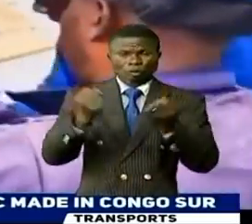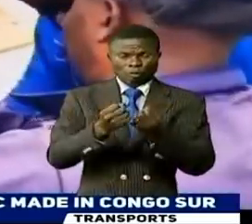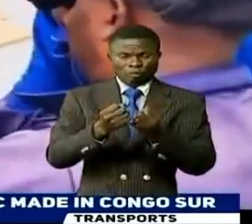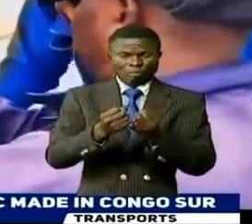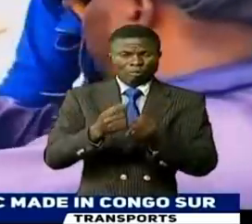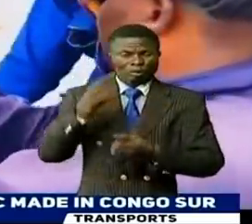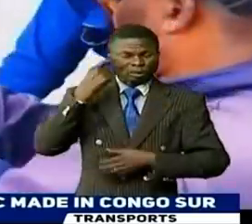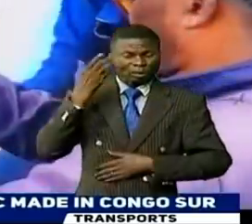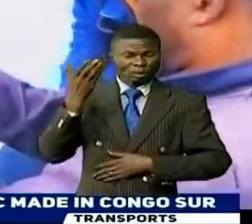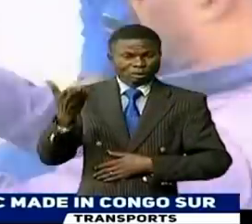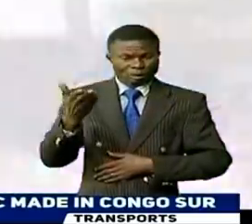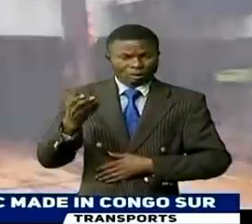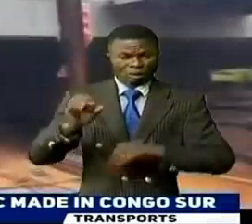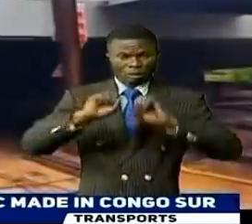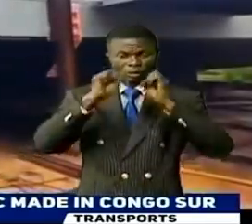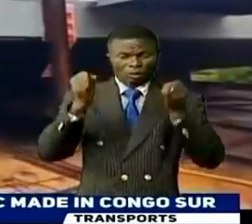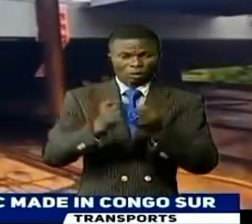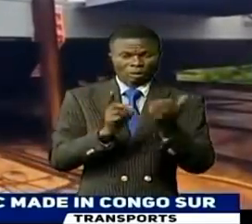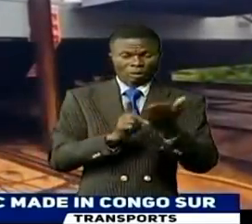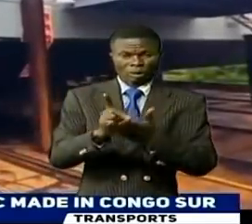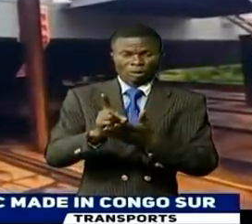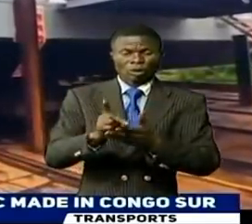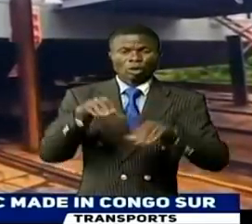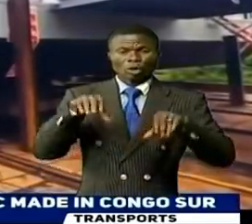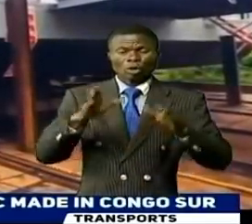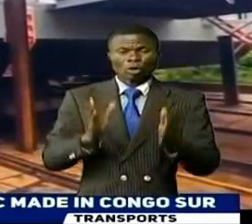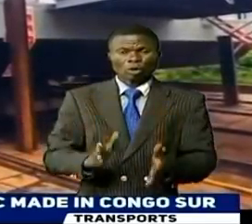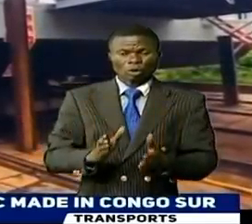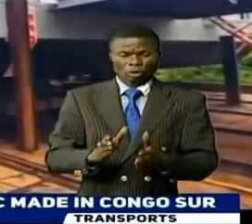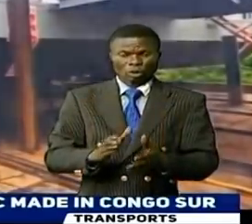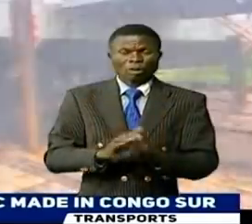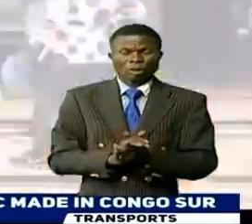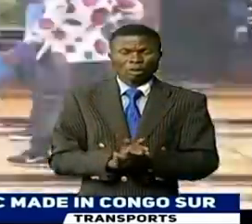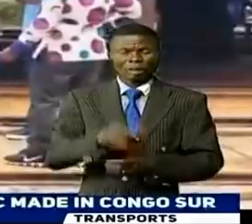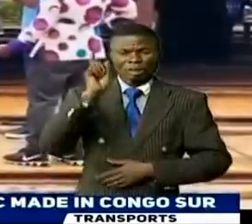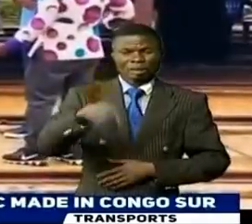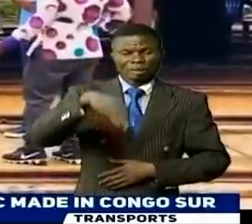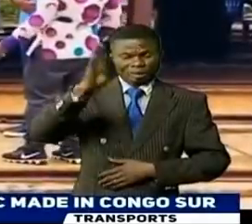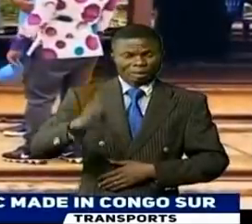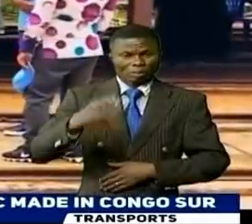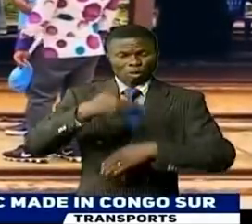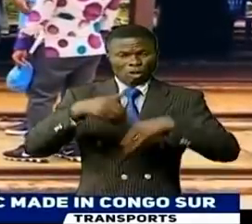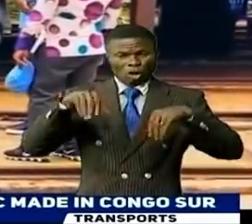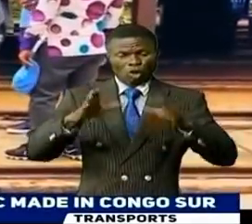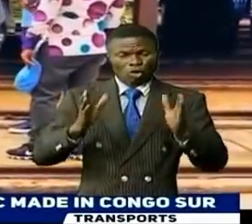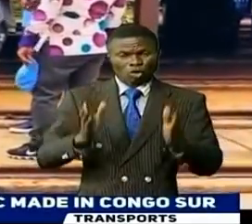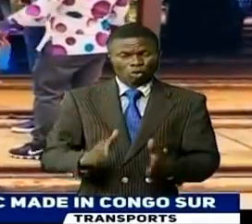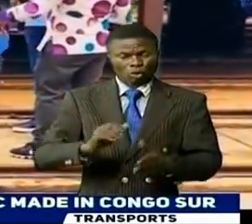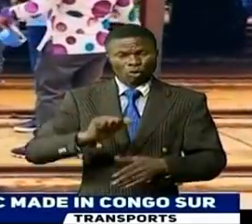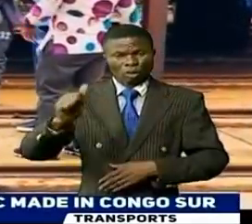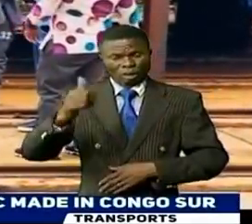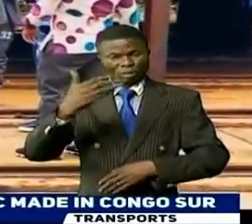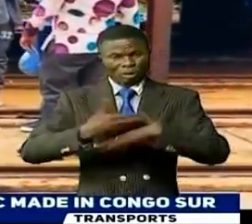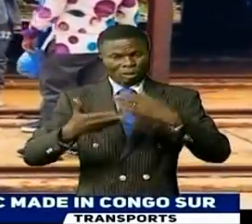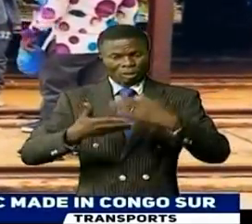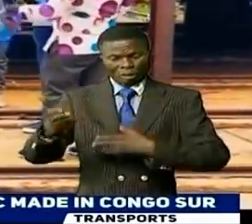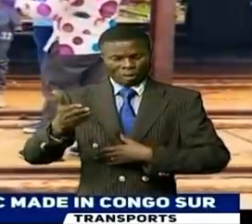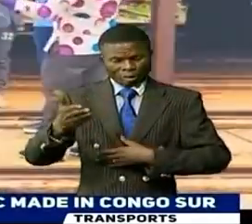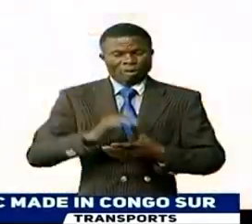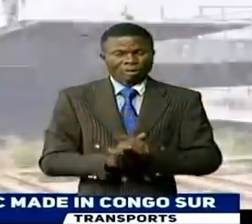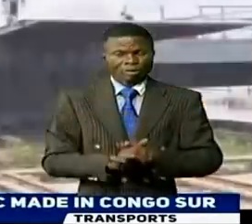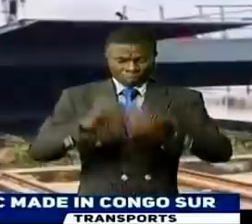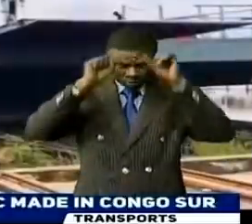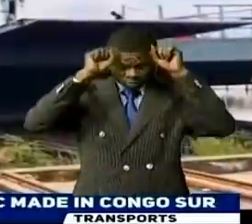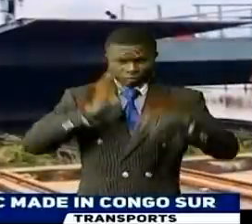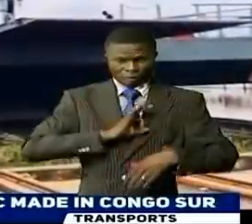Construction, une société de droit congolais avec une main-d'œuvre 100% congolaise. Promesse du chef de l'État Félix-Antoine Tshisekedi